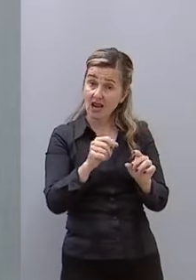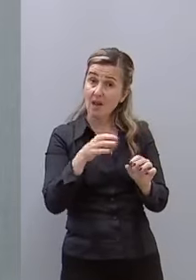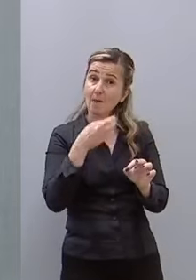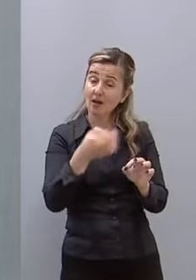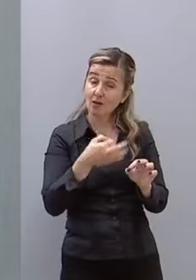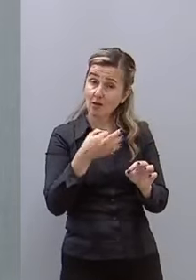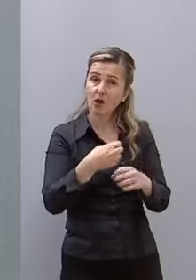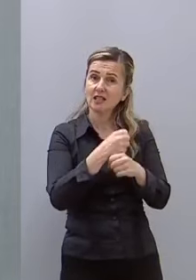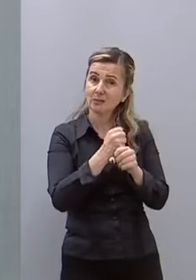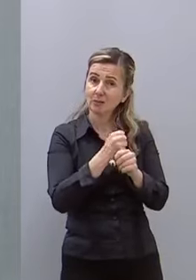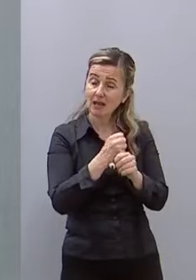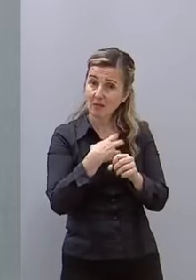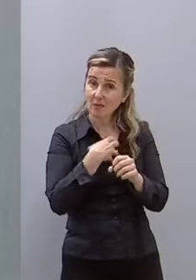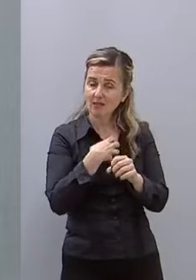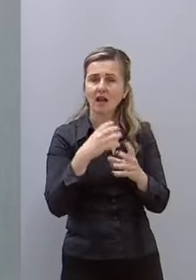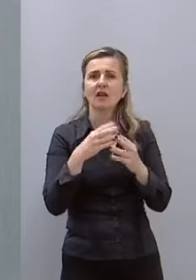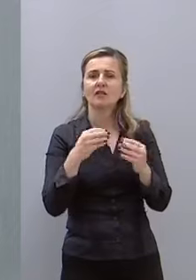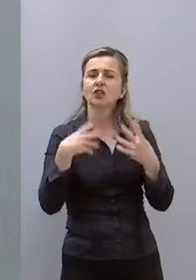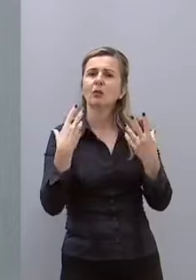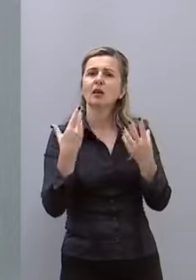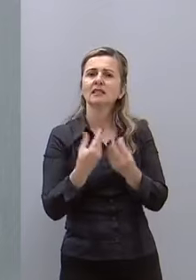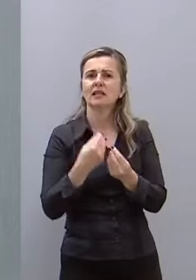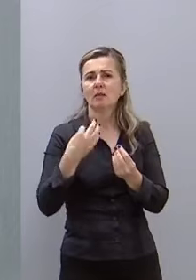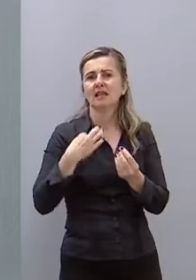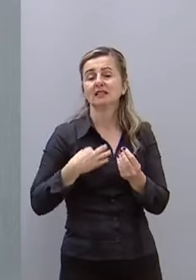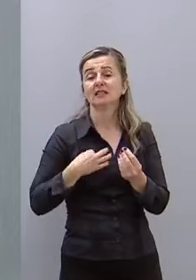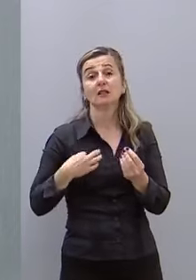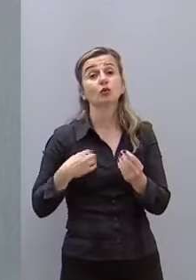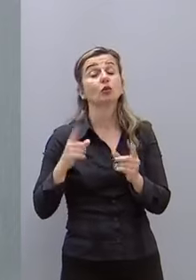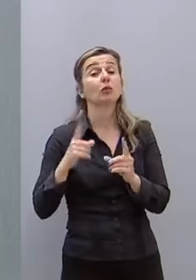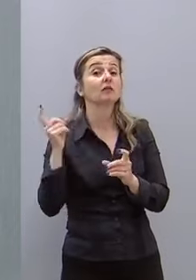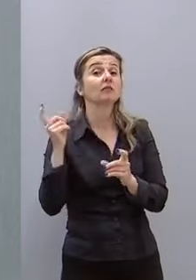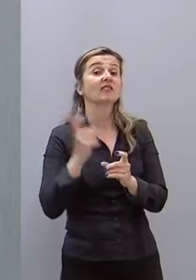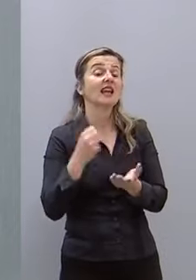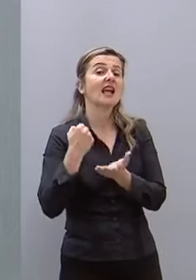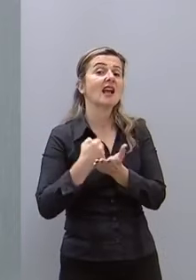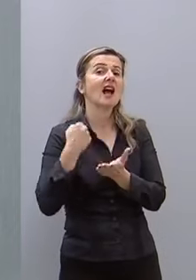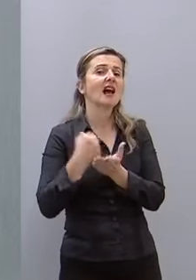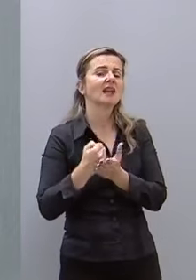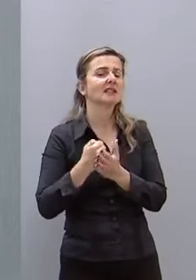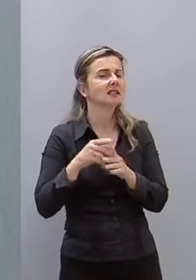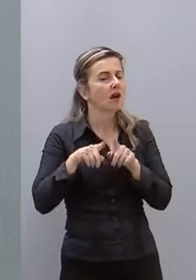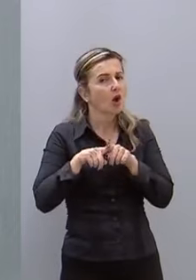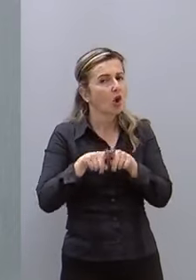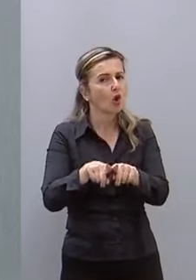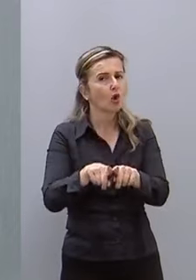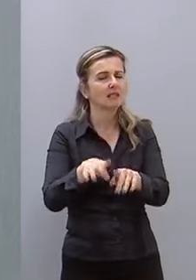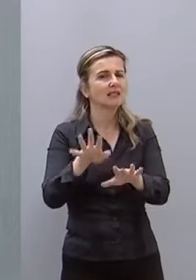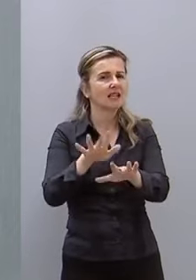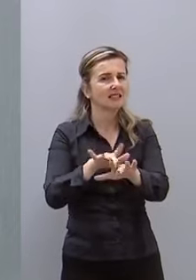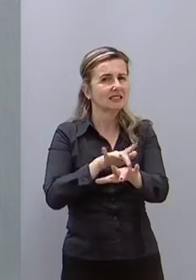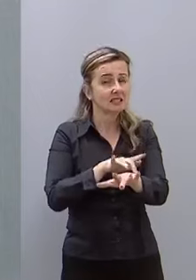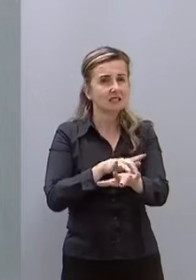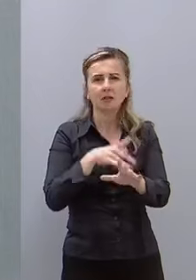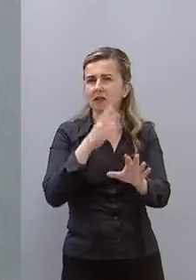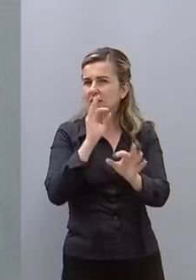stiamo facendo lì con l'istituto proprio perché l'istituto garantisce la correttezza e la sensibilità e specificità